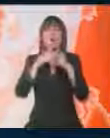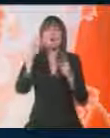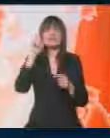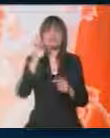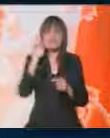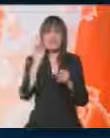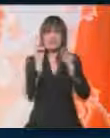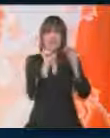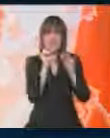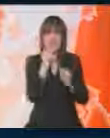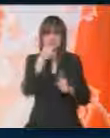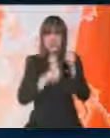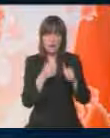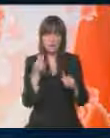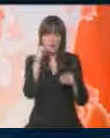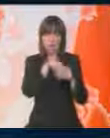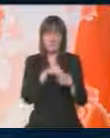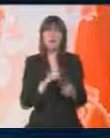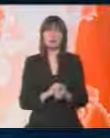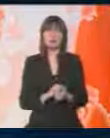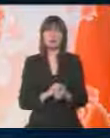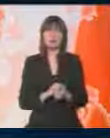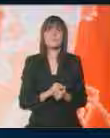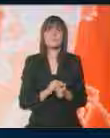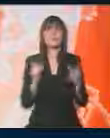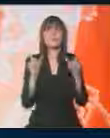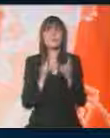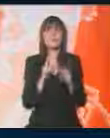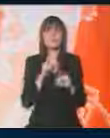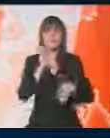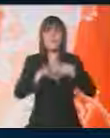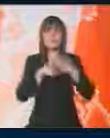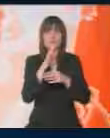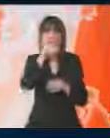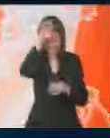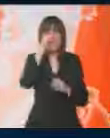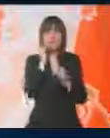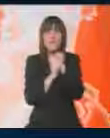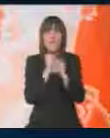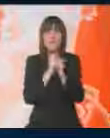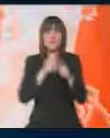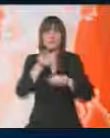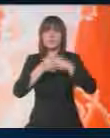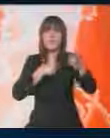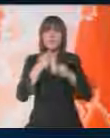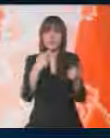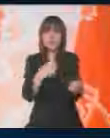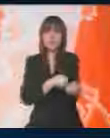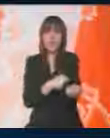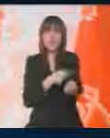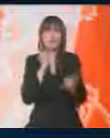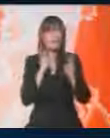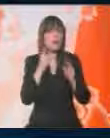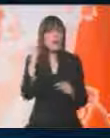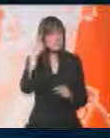njegovog savjetnika Džavita Halitija u umešanosti u albansku mafiju, u trgovinu drogom. Kako